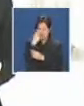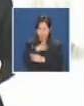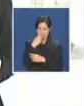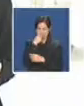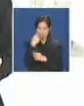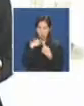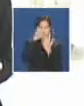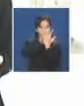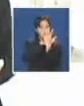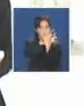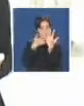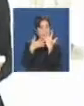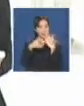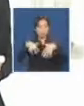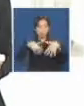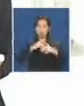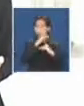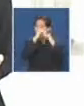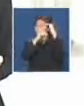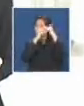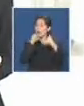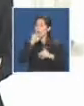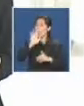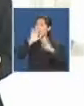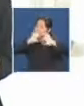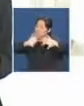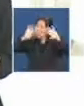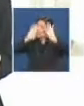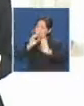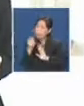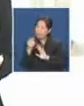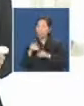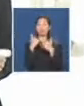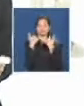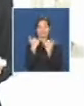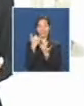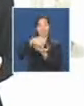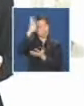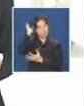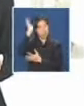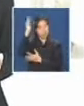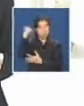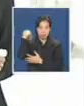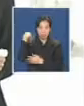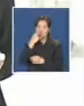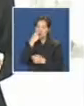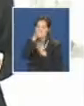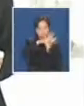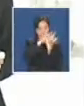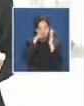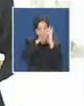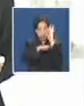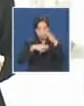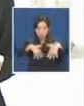จะมอบเป็นของขวัญนั้นจะมีรายละเอียดอย่างไรซึ่งทุกท่านก็จะได้ทราบจากการแถลงข่าวในวันนี้นะคะไม่ทราบภาพรวมของนโยบายนี้ได้